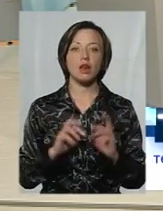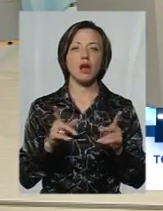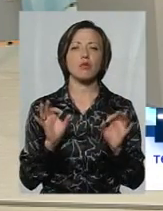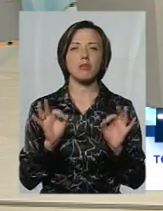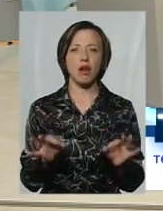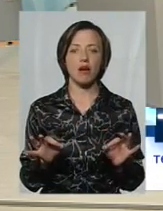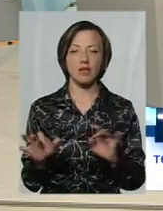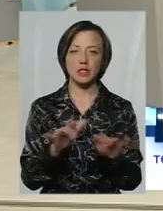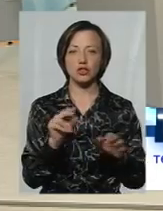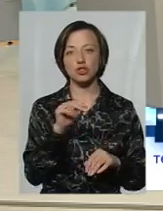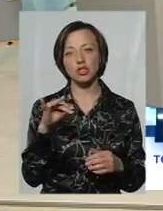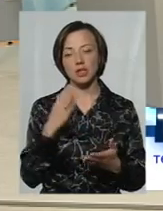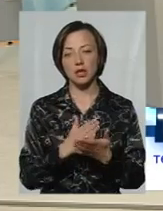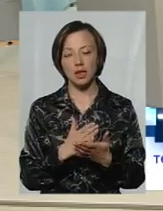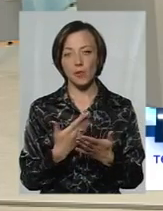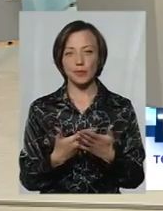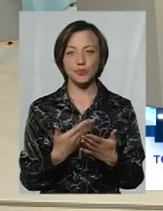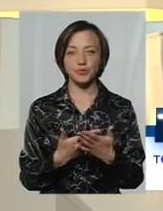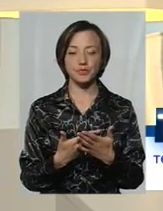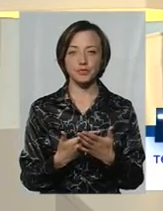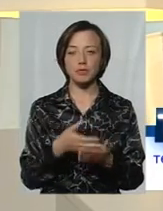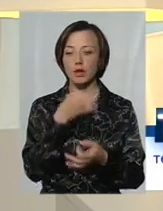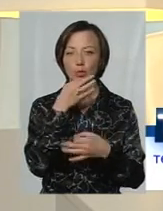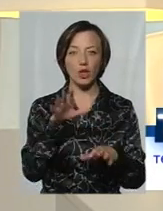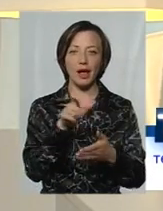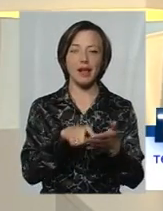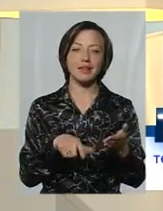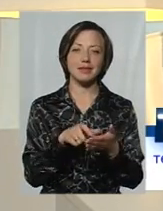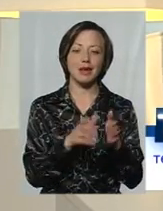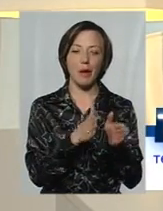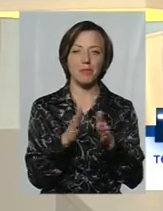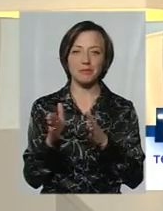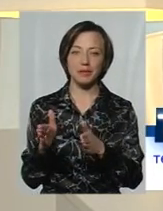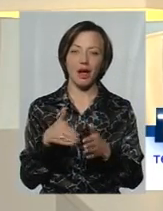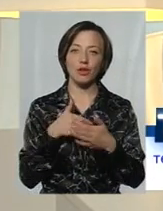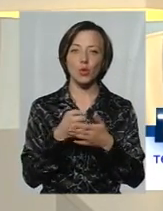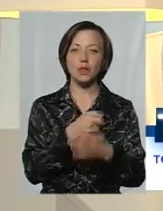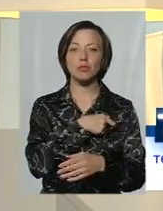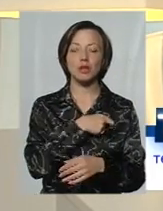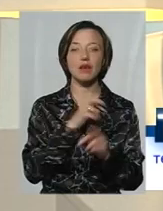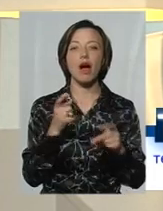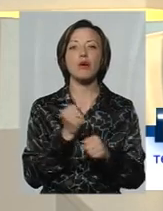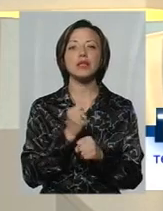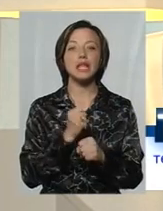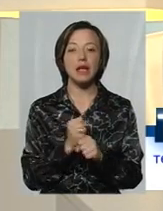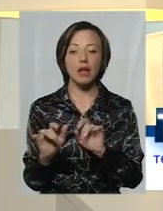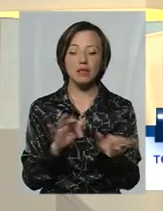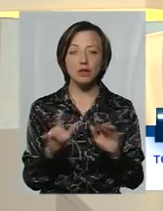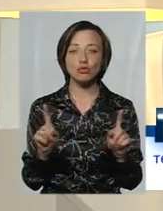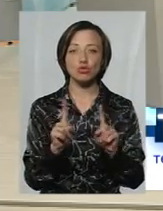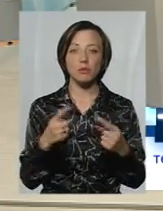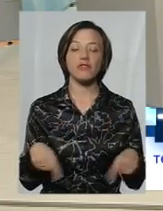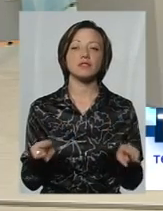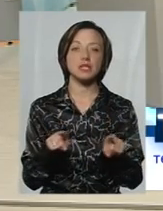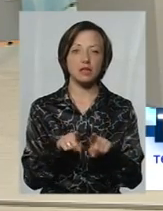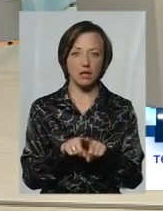правильно діяти? Чи є, скажімо, універсальні рецепти в громадських активістів, в депутатів? Як діяти, щоб